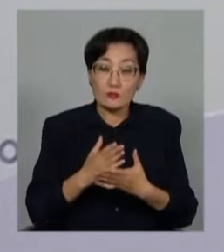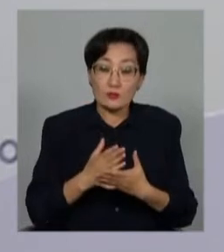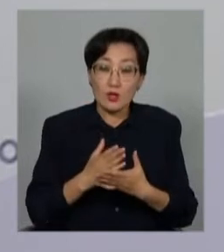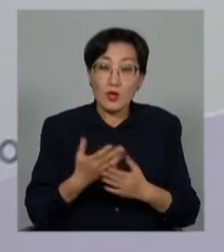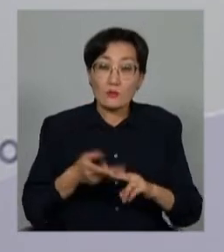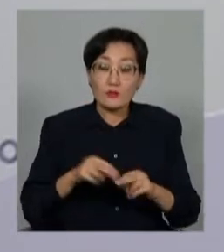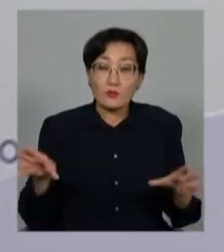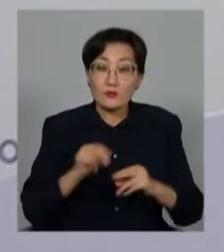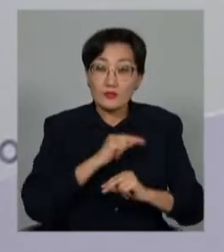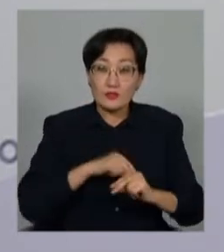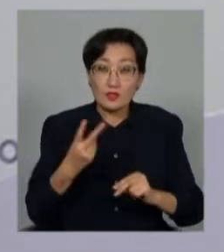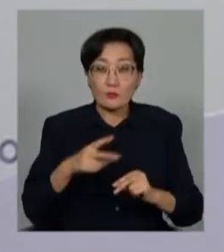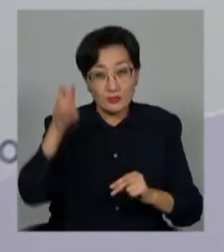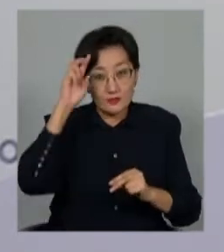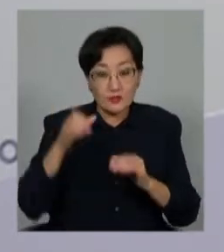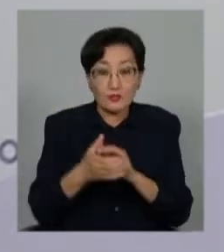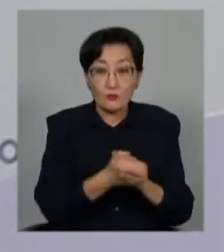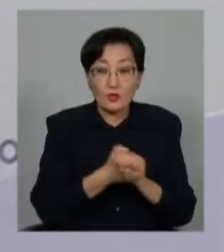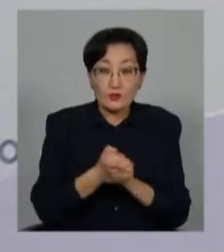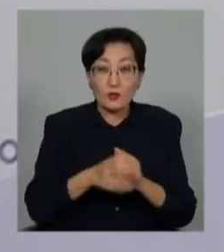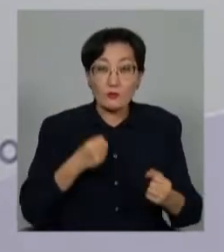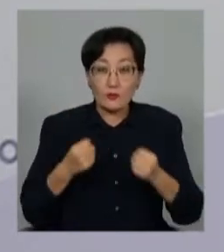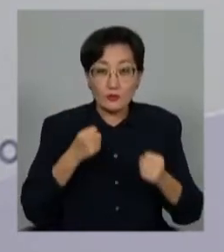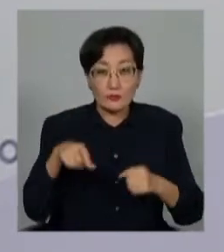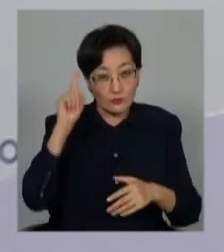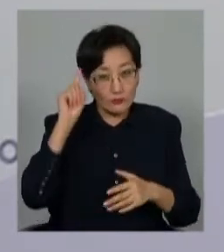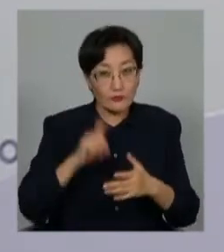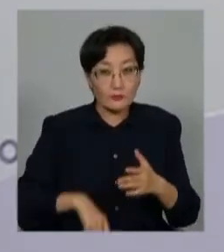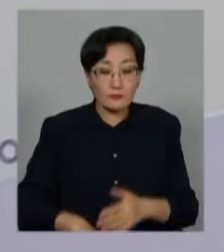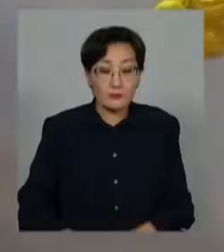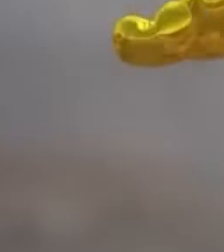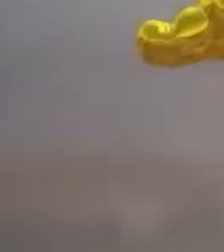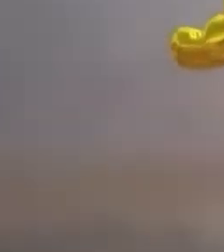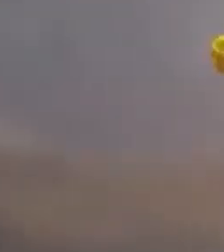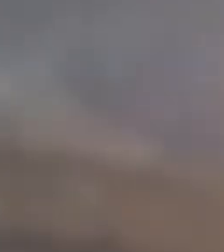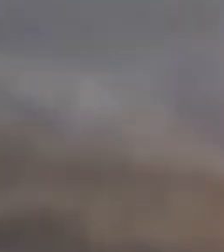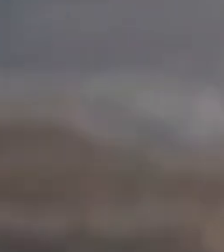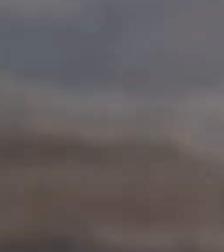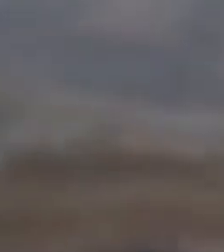келеді. Бұл серіктестік екі ел арасындағы ынтымақтастықты бекітеді деп ойлаймын.